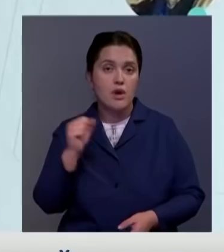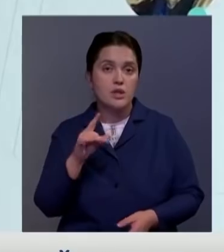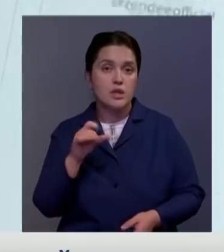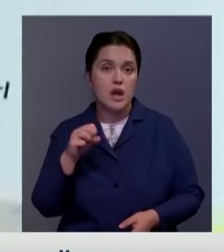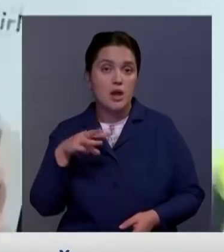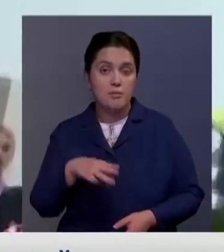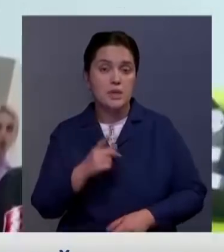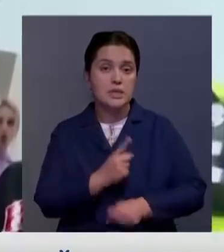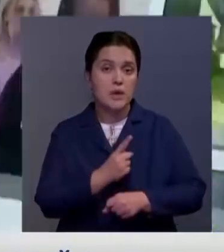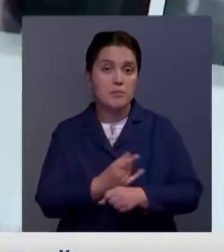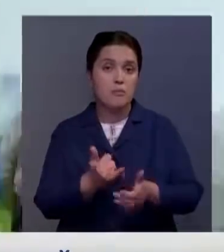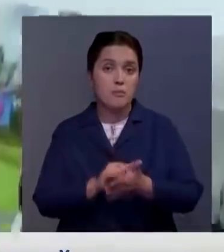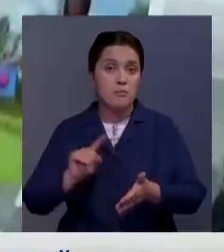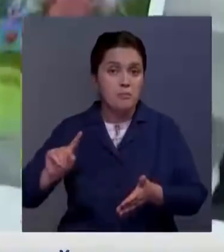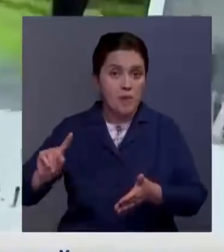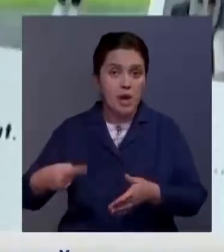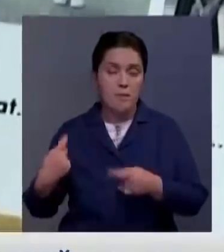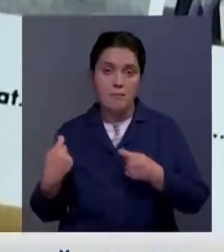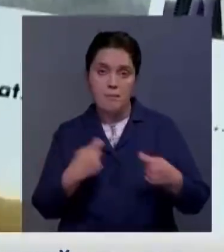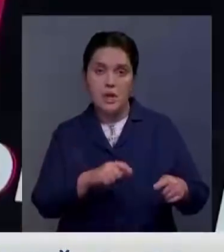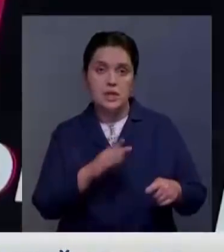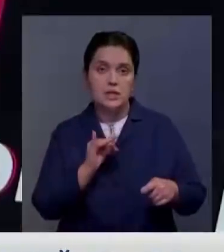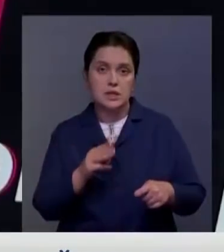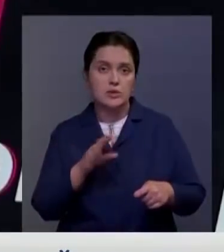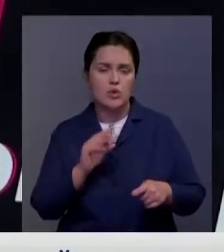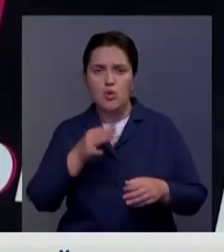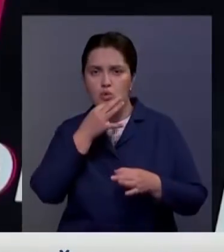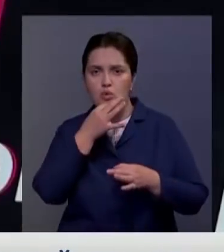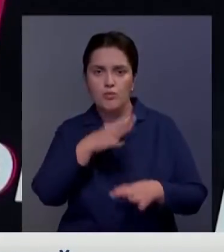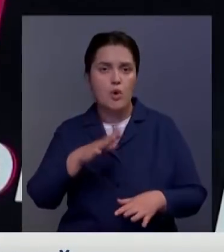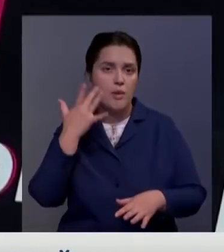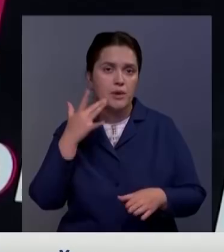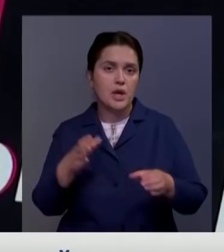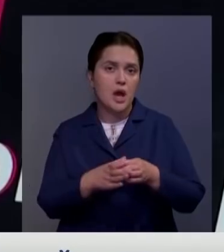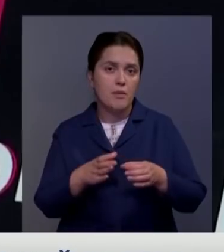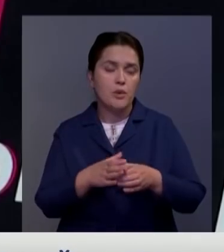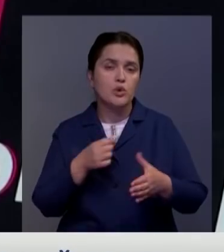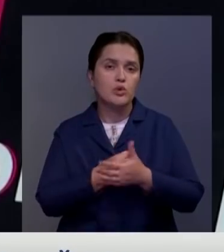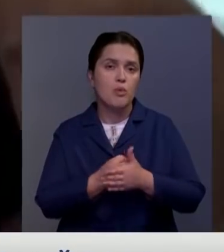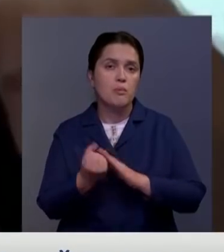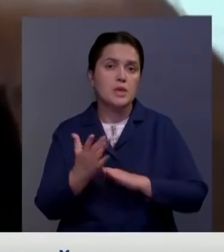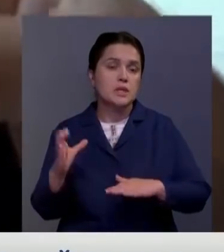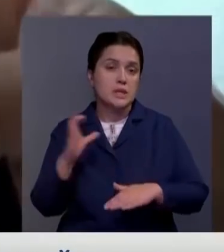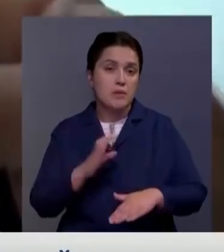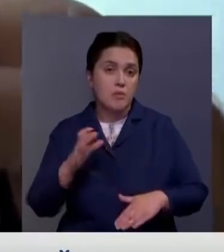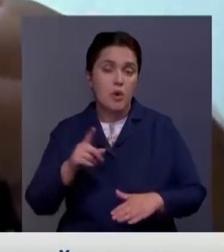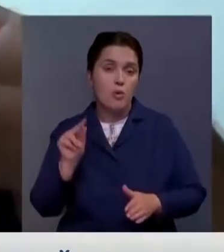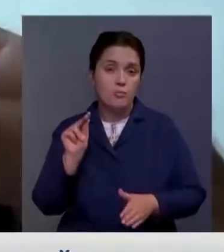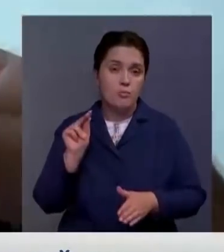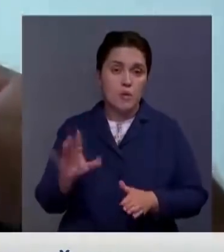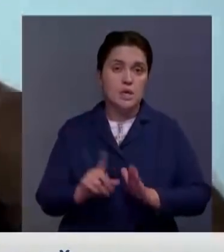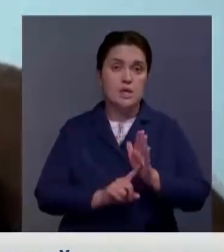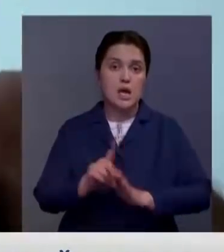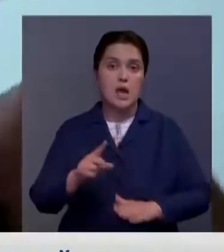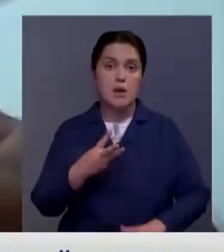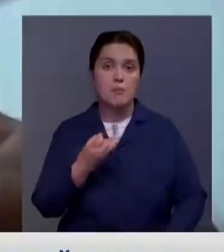Трамп под угрозой запрета приложения потребовал продать TikTok любой американской компании в срок до 15 сентября. В качестве потенциальных